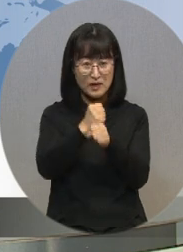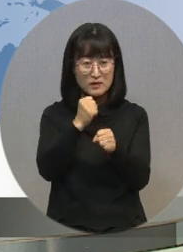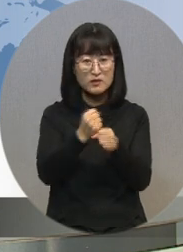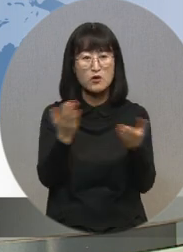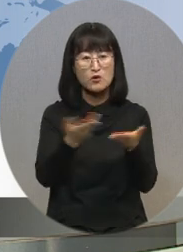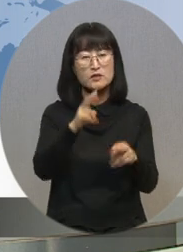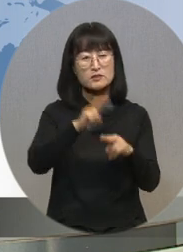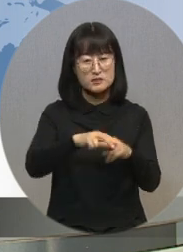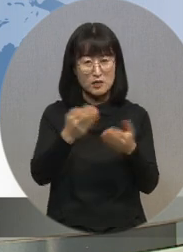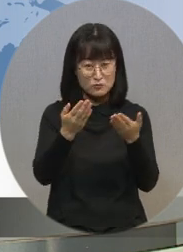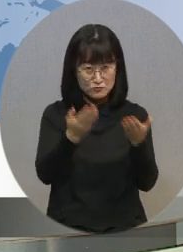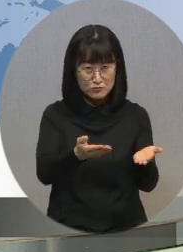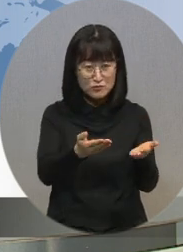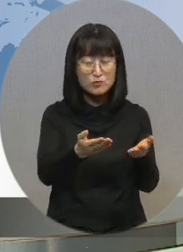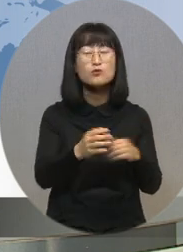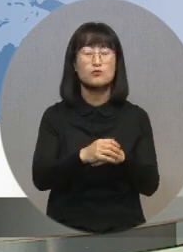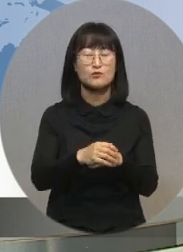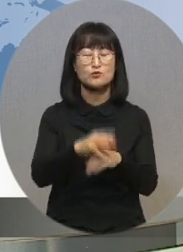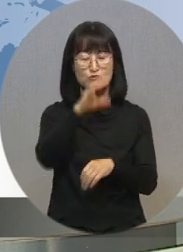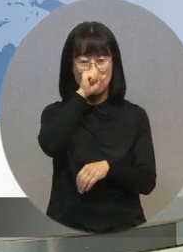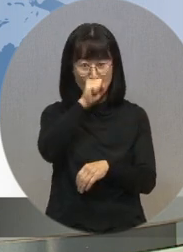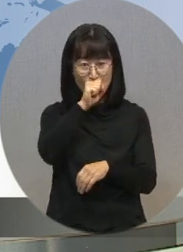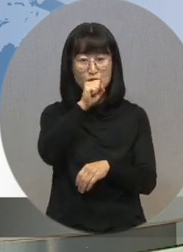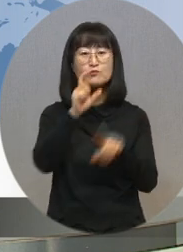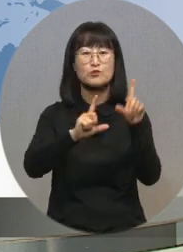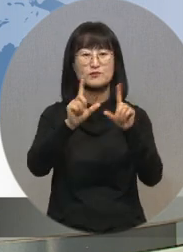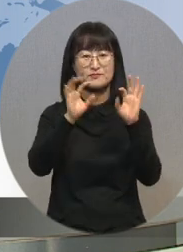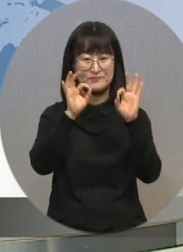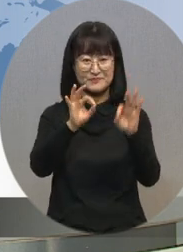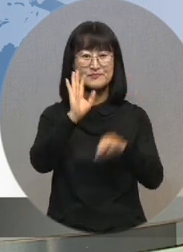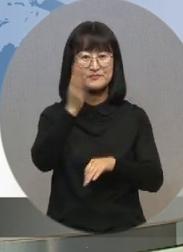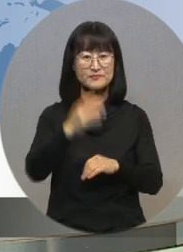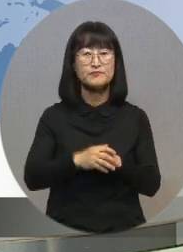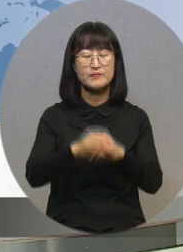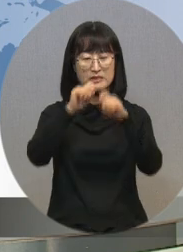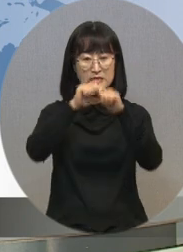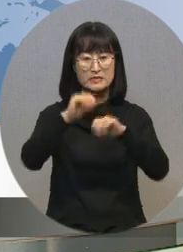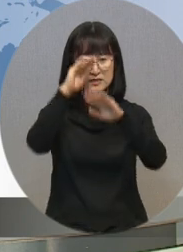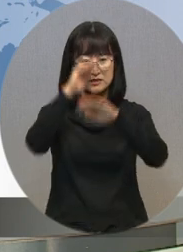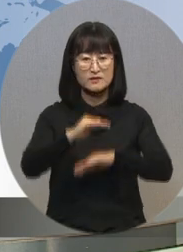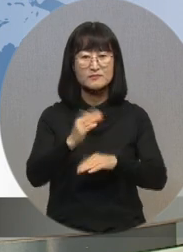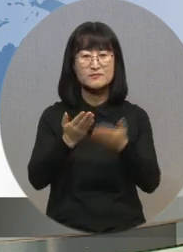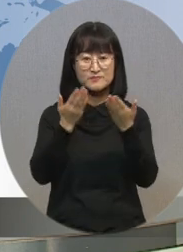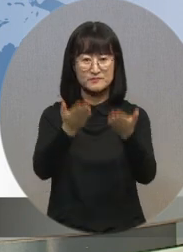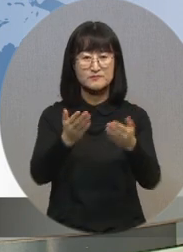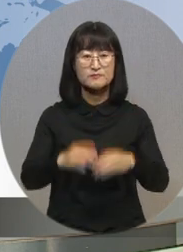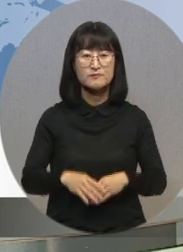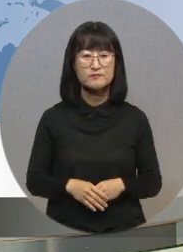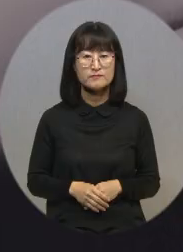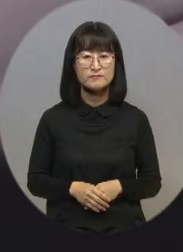일자리 제공까지 나서며 선순환을 보여주고 있습니다. 자세한 내용 전해드립니다.